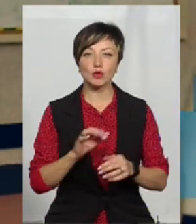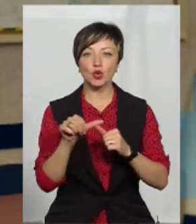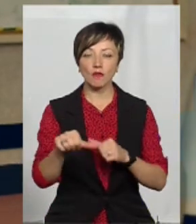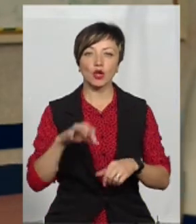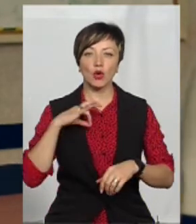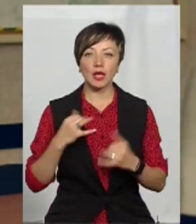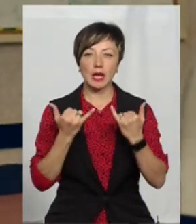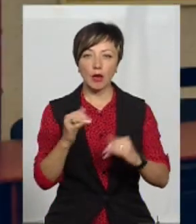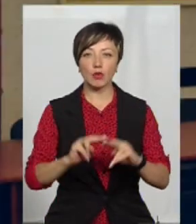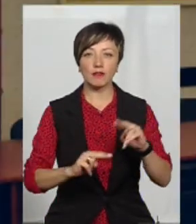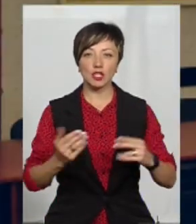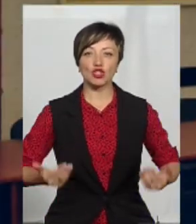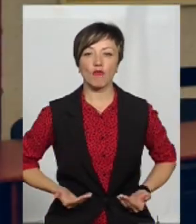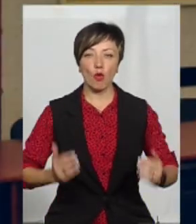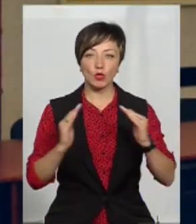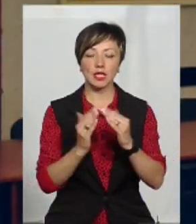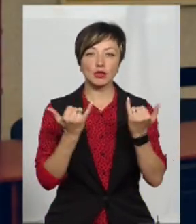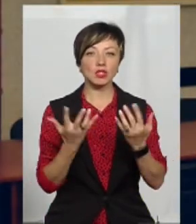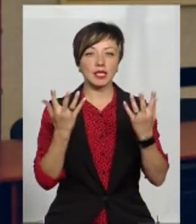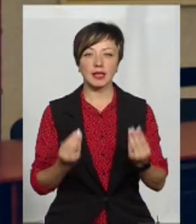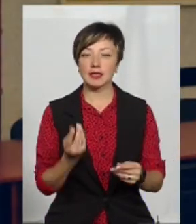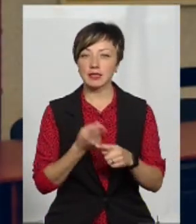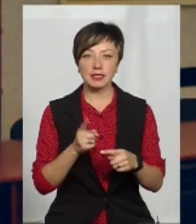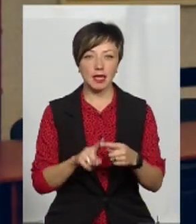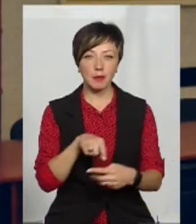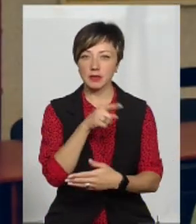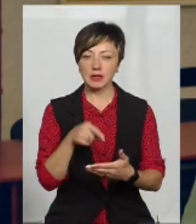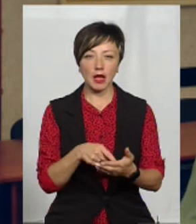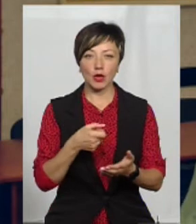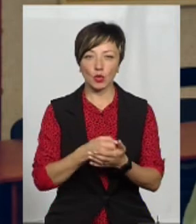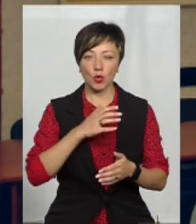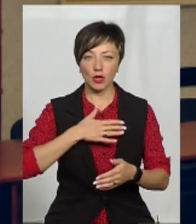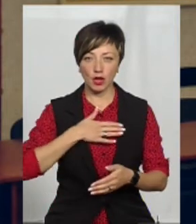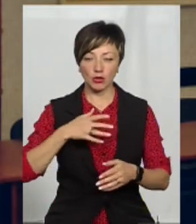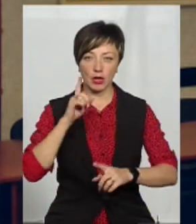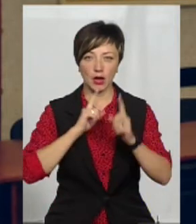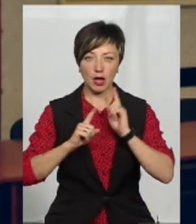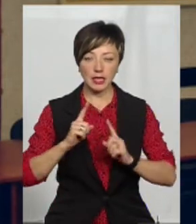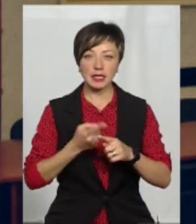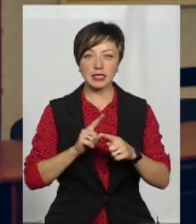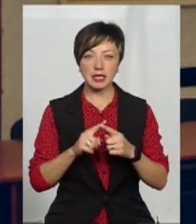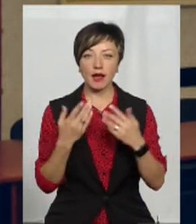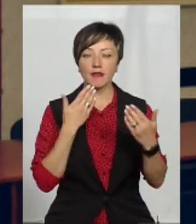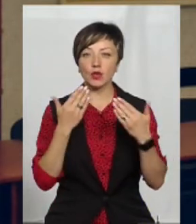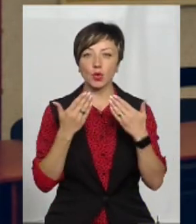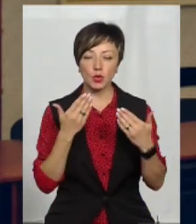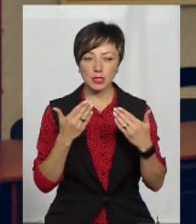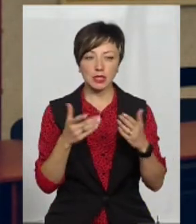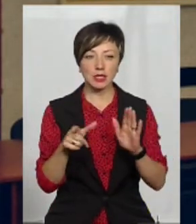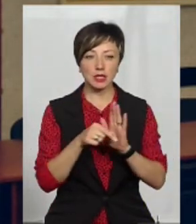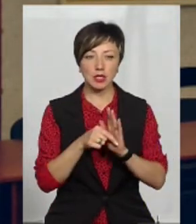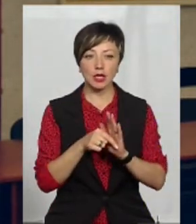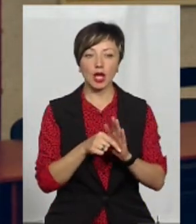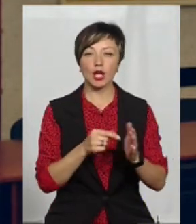будівництва житлового будинку. На сьогоднішній день це не є питання до міської ради. Це відносини безпосередньо